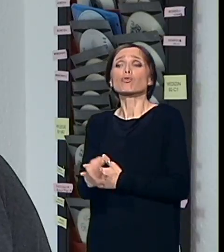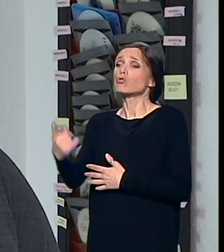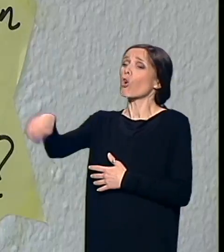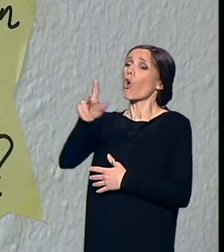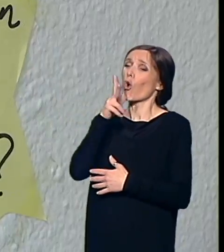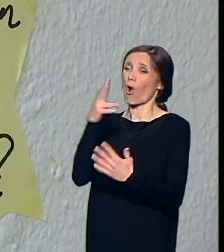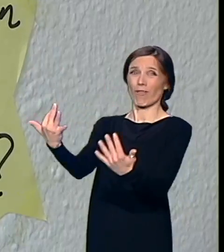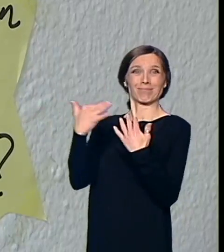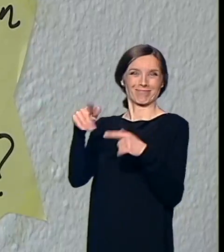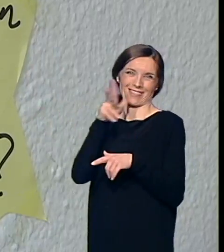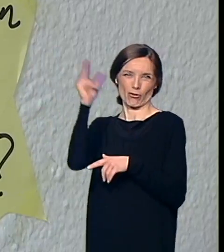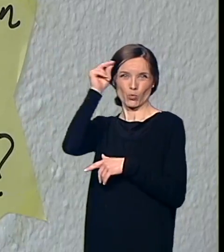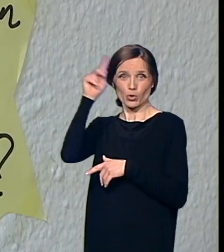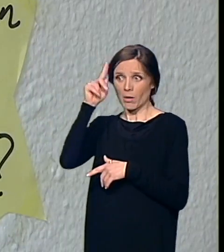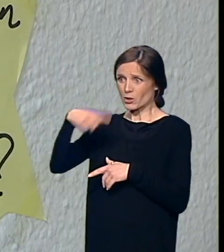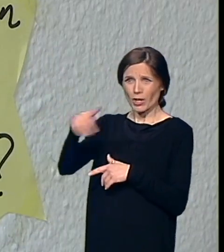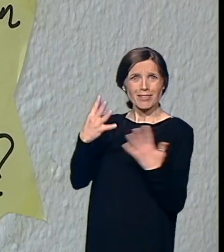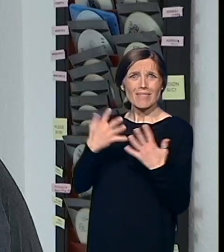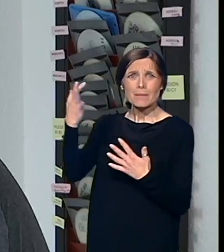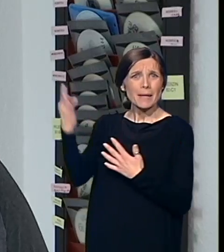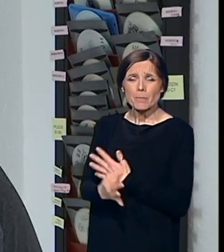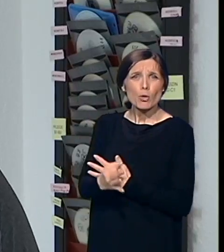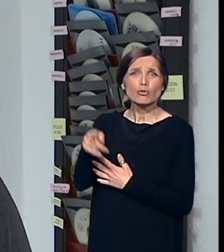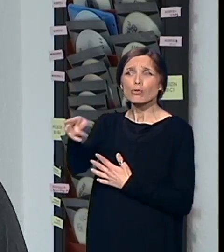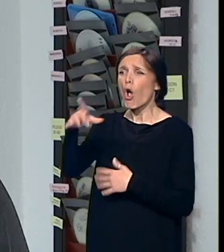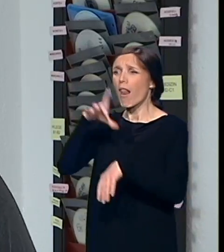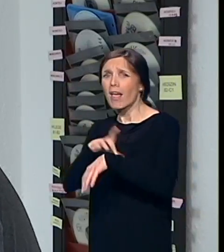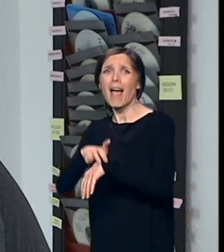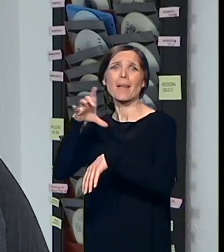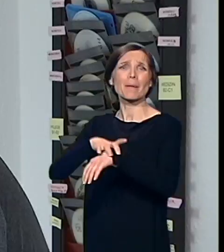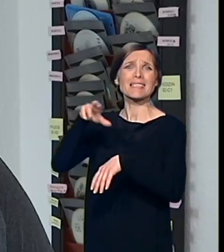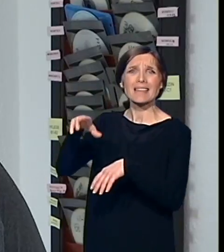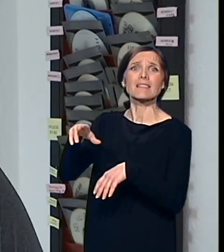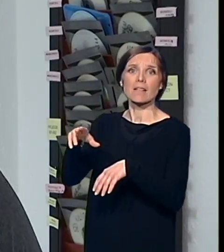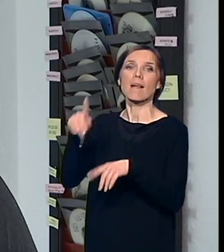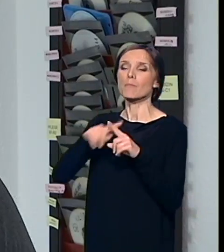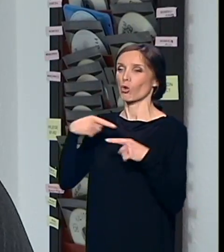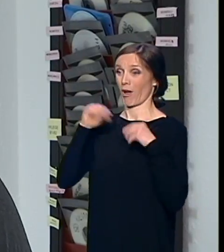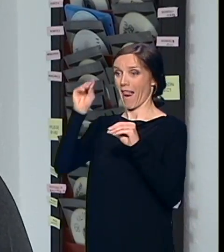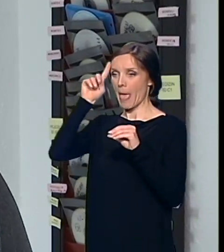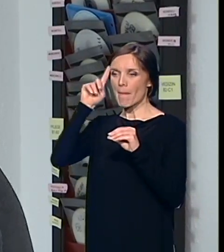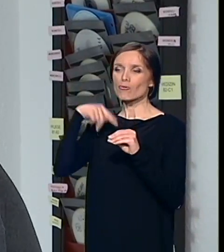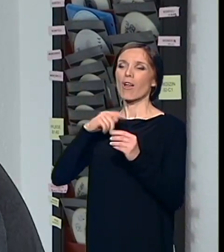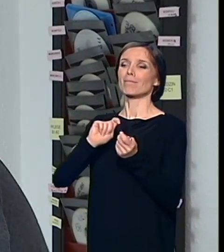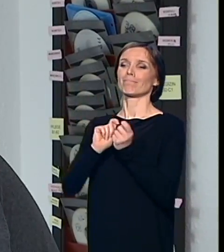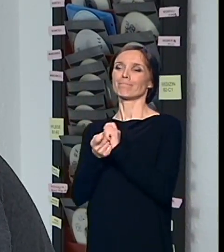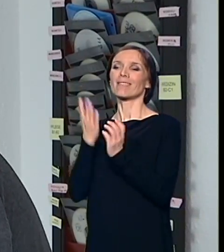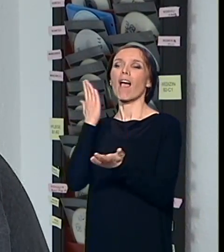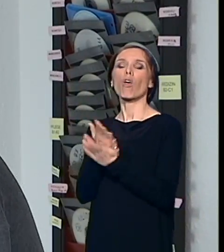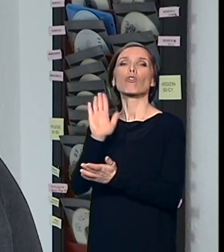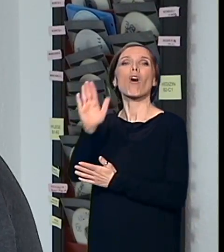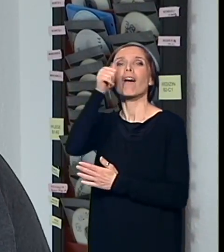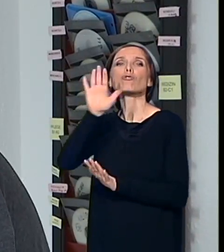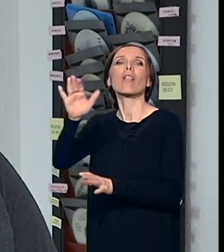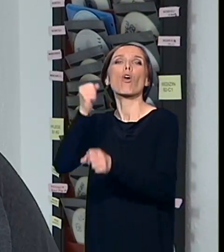školi uče nemački jezik su zdravstveni radnici. Suštinski mi prilagođavamo nastavu nemačku bošnjačkog jezika upravo tom medicinskom osoblju i